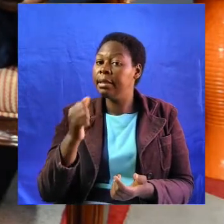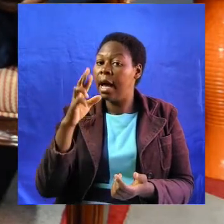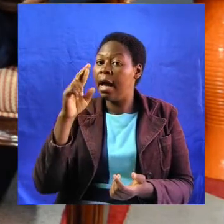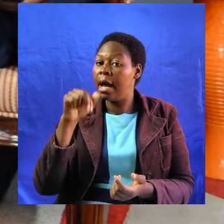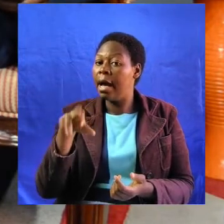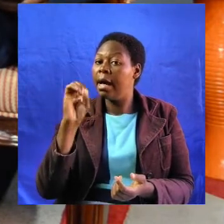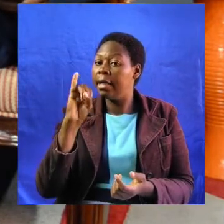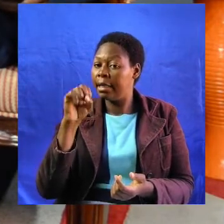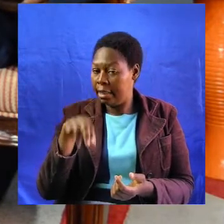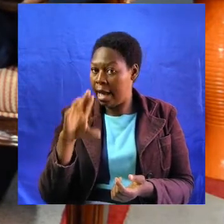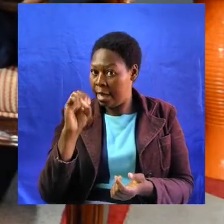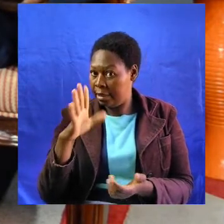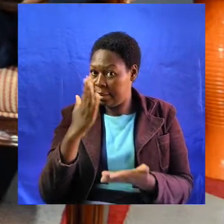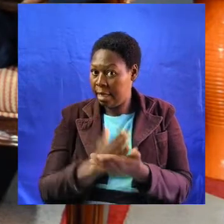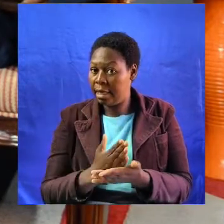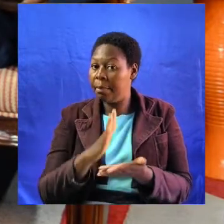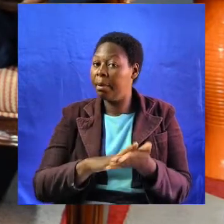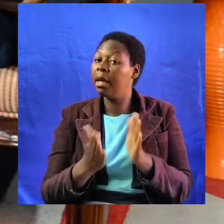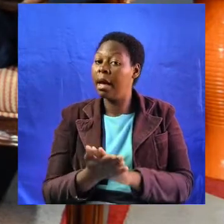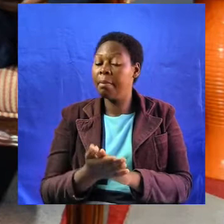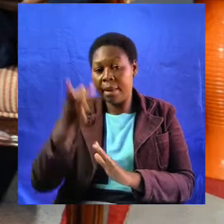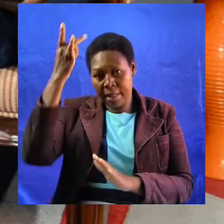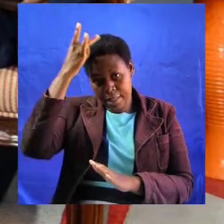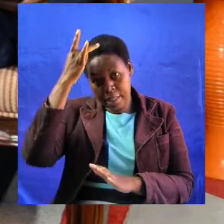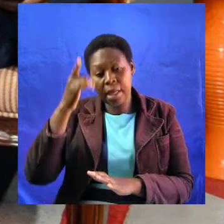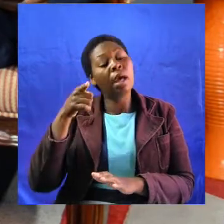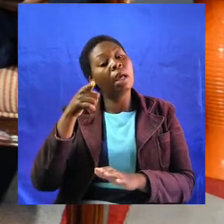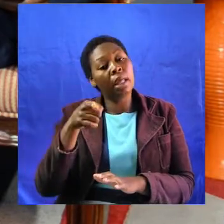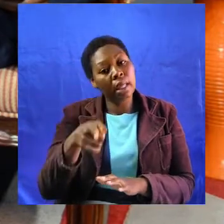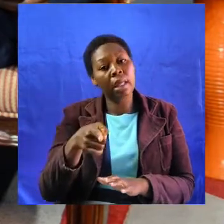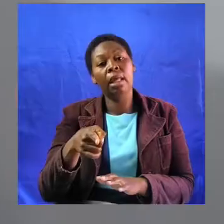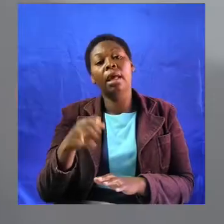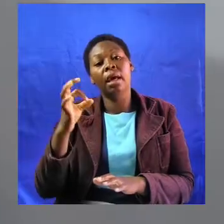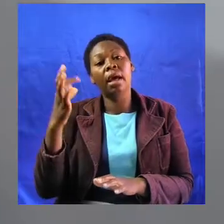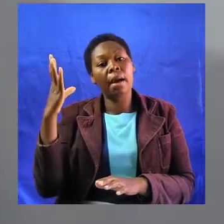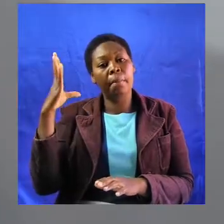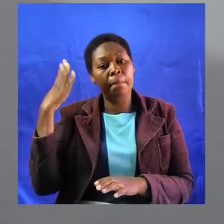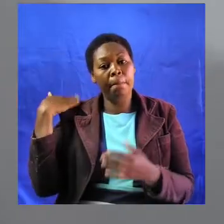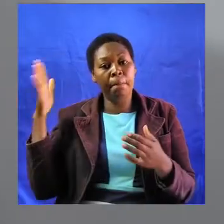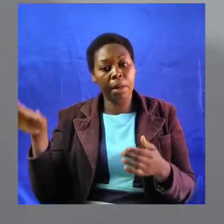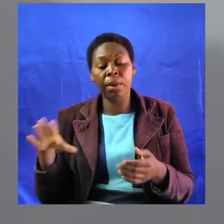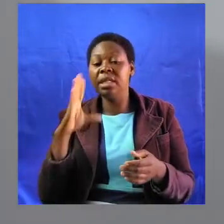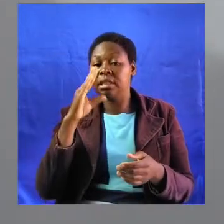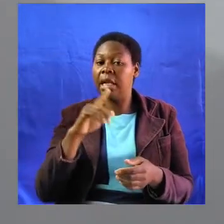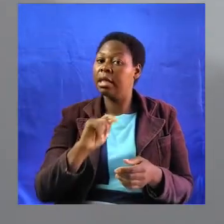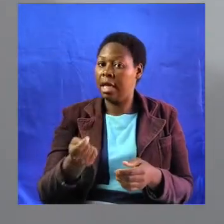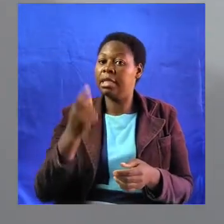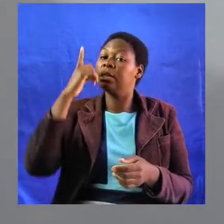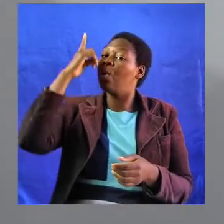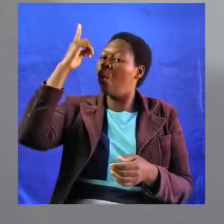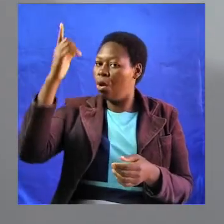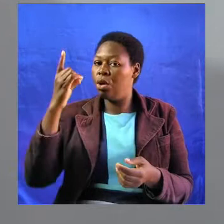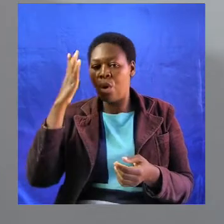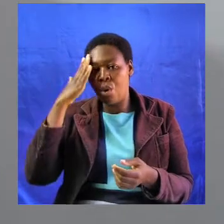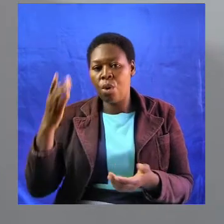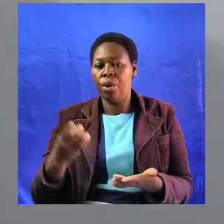arikutsanangwa. Saka Darius arikurewa ndiye uya atanga kutonga. Akauya na Cyrus. Akauya na Cyrus uya. Saka maybe gatingoona